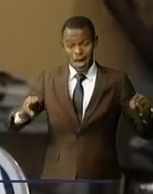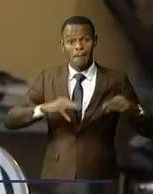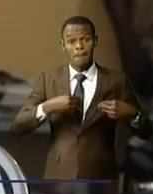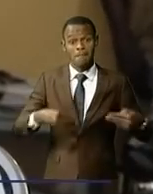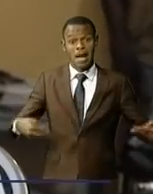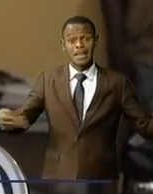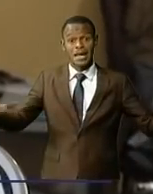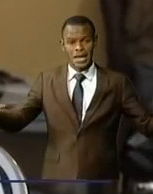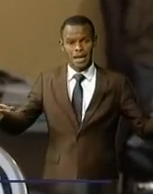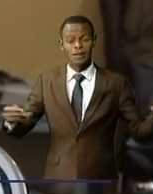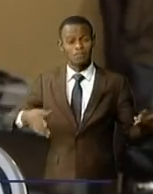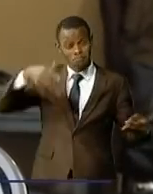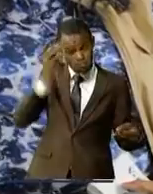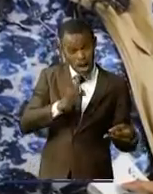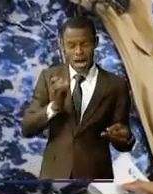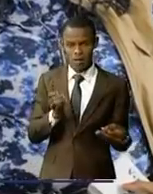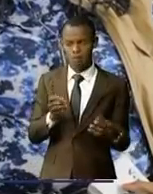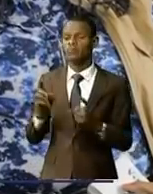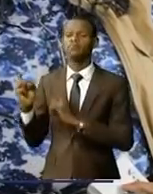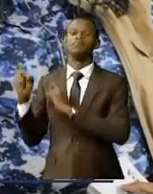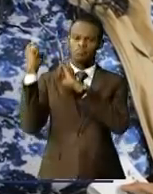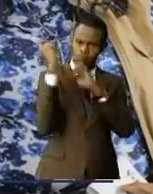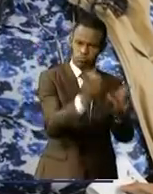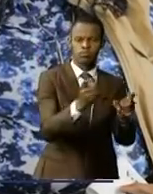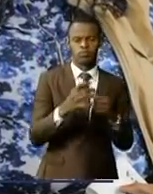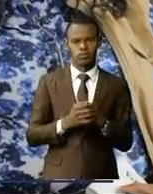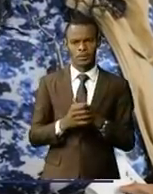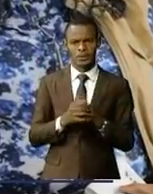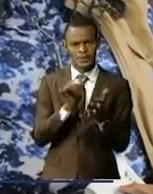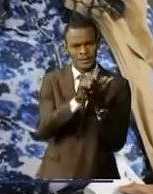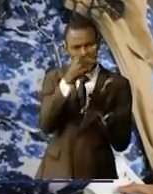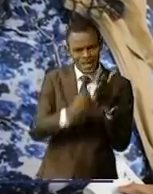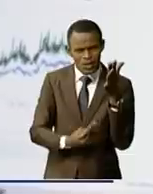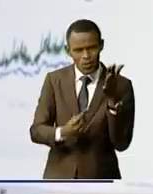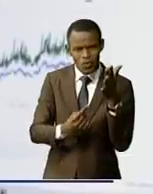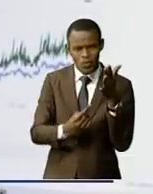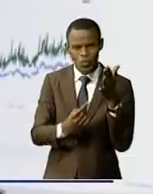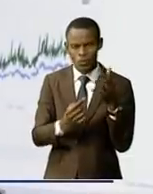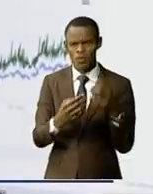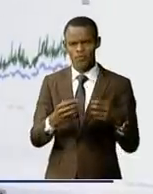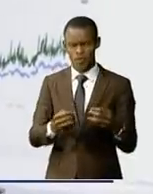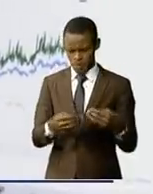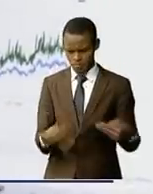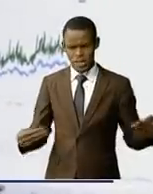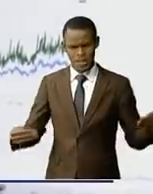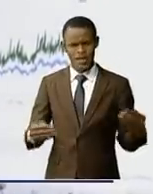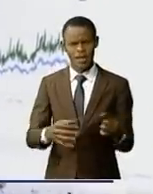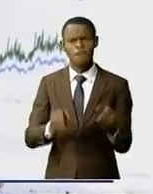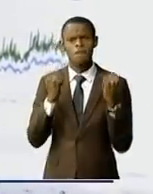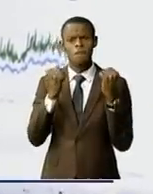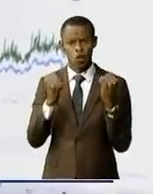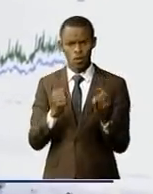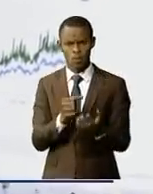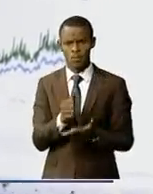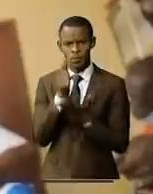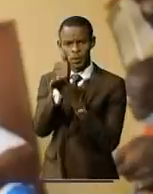maritimes RVM en sigle. Il s'agit des marégraphes digitales électroniques. Une bouée scientifique a été jetée